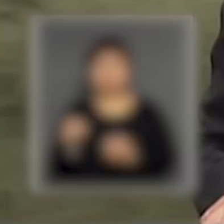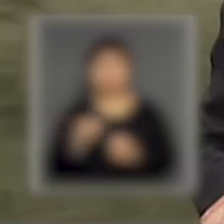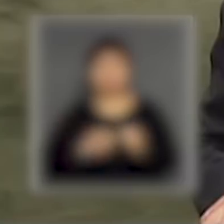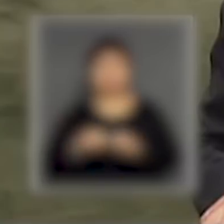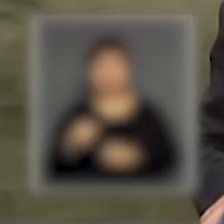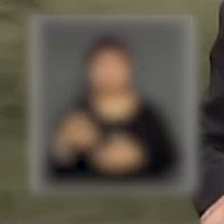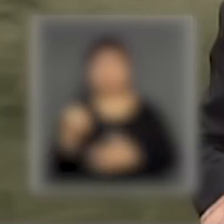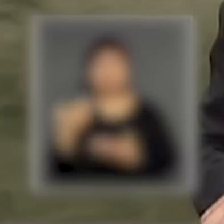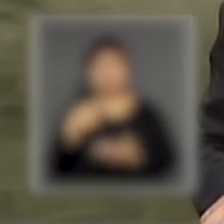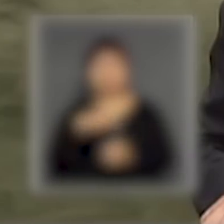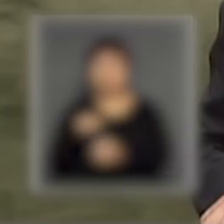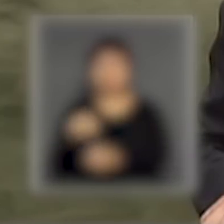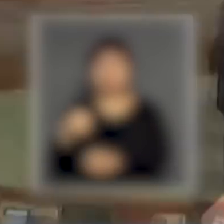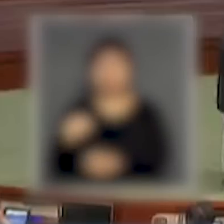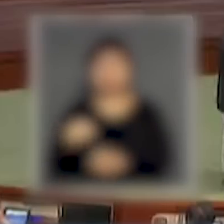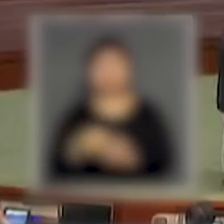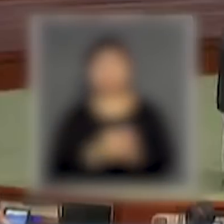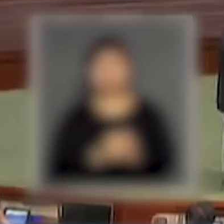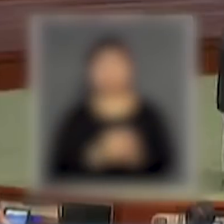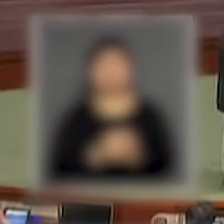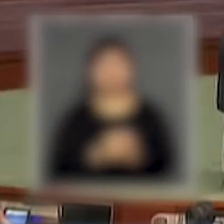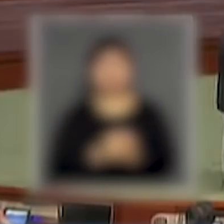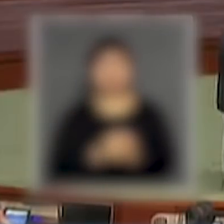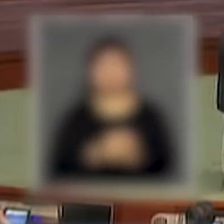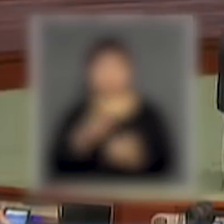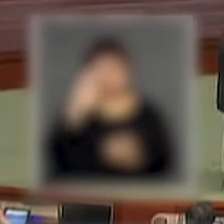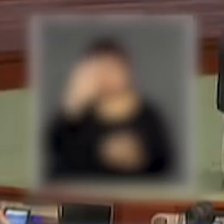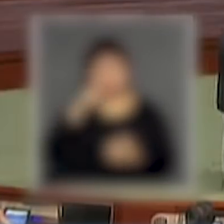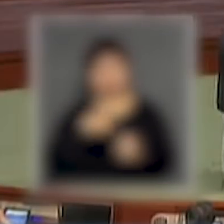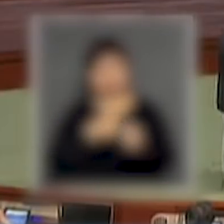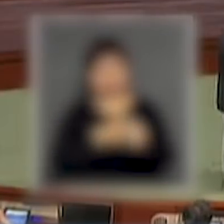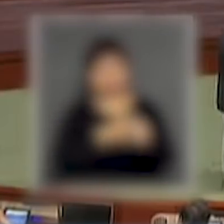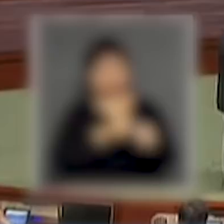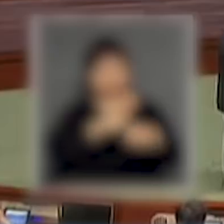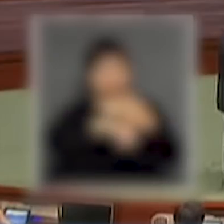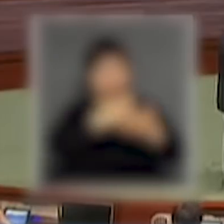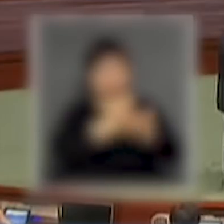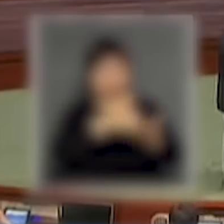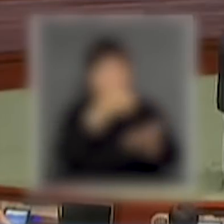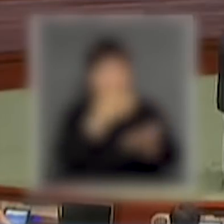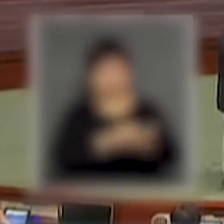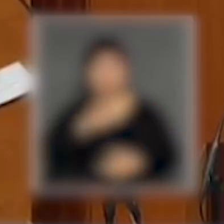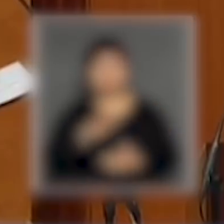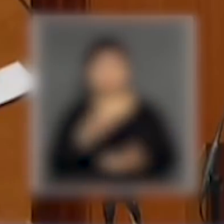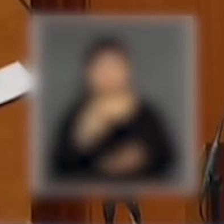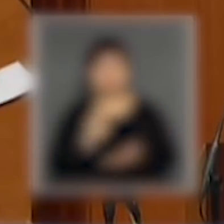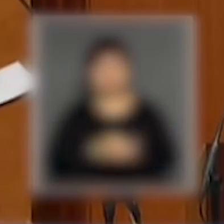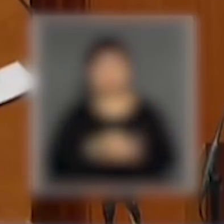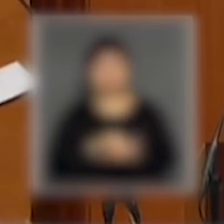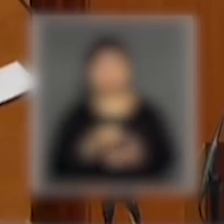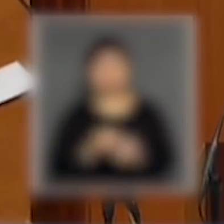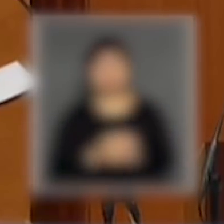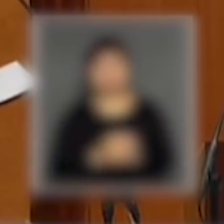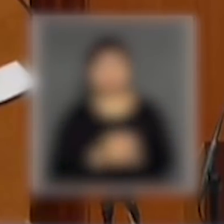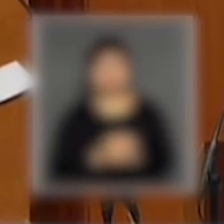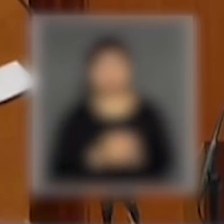得止，仲要预支埋一堆津贴，死都唔肯交翻出嚟。而家好啦，行会落 order 追数。不是你的，